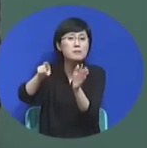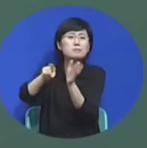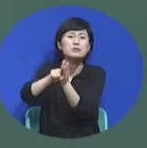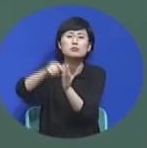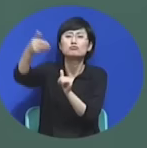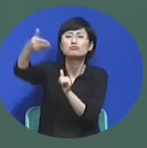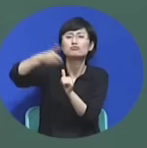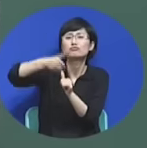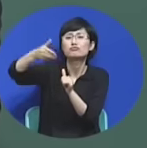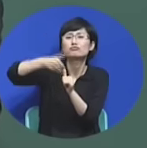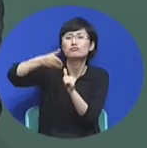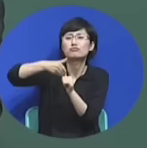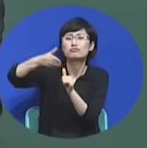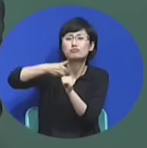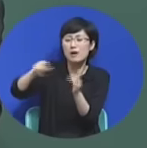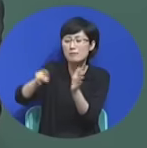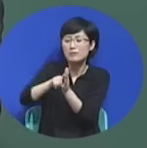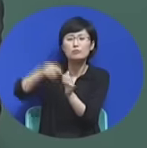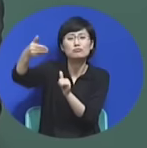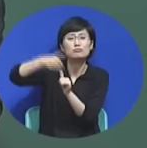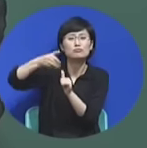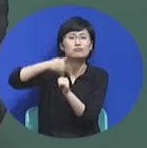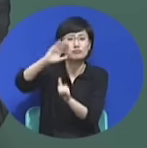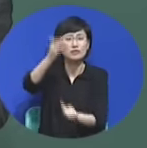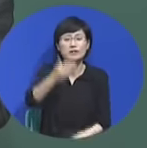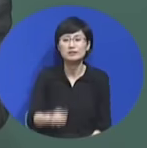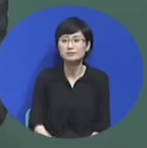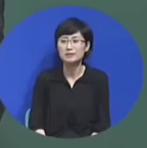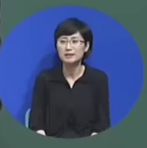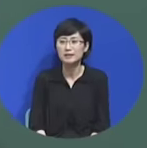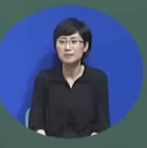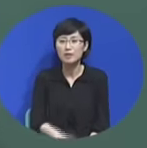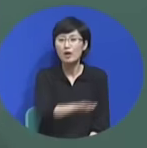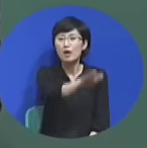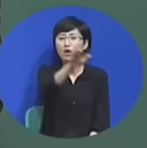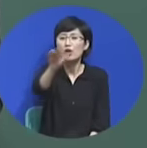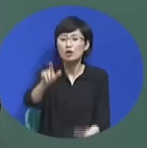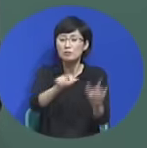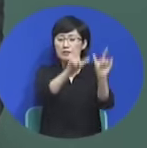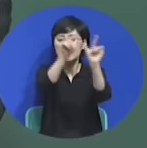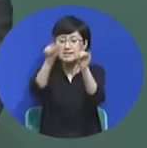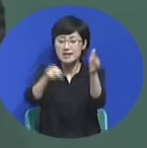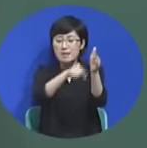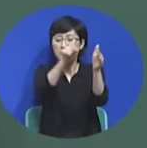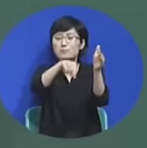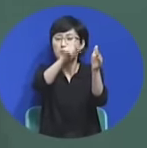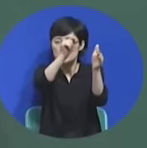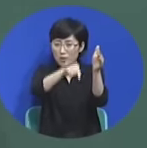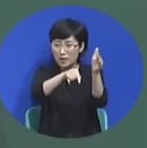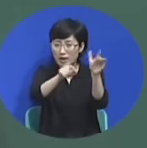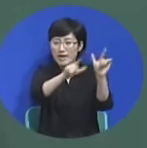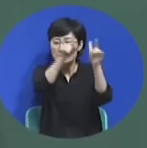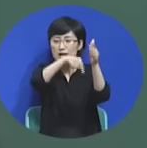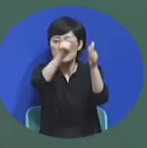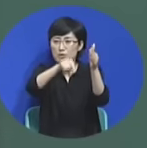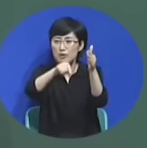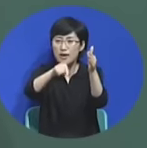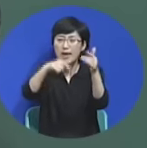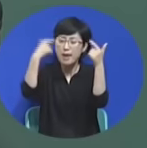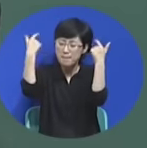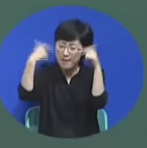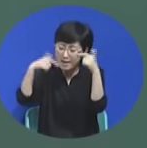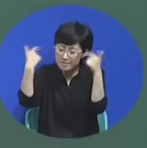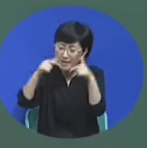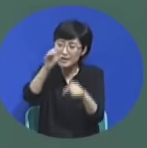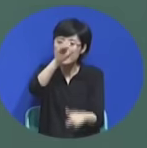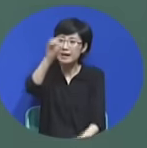是神借着恩典把信加在了我身上。 내가 믿는 자가 돼버리는 거죠. 我成了有信心的人。 여러분의 인생 속에서 하나님은 매일같이 갈보리산의 그 체험을